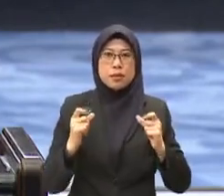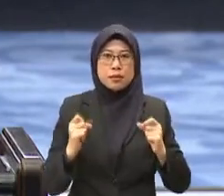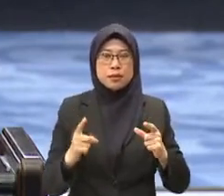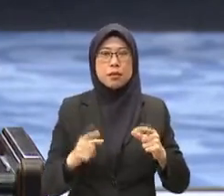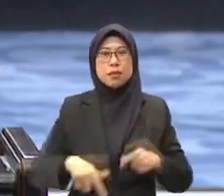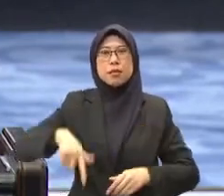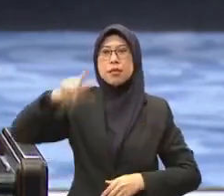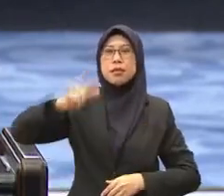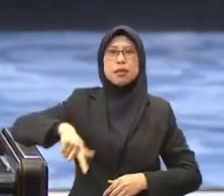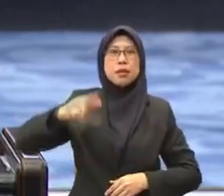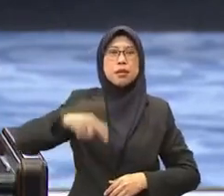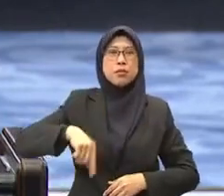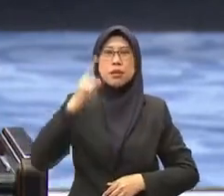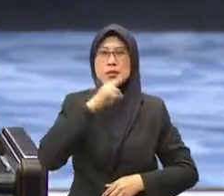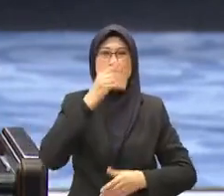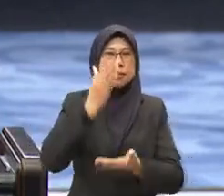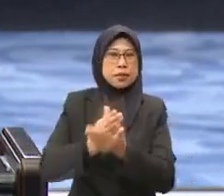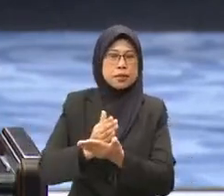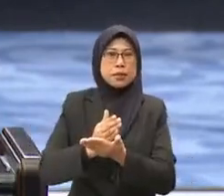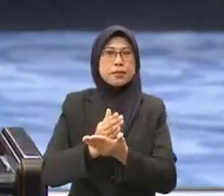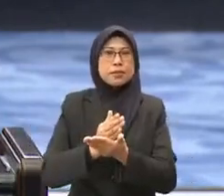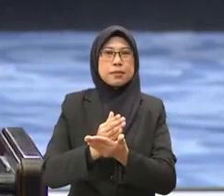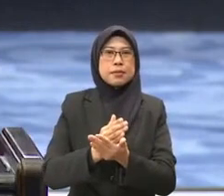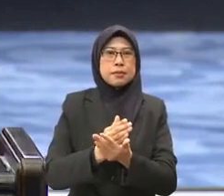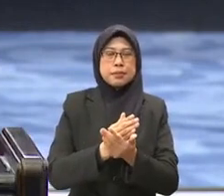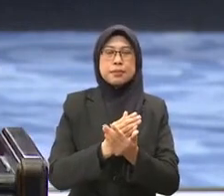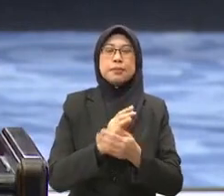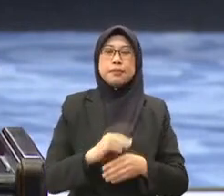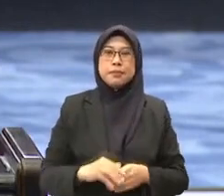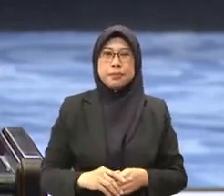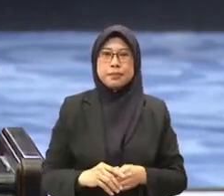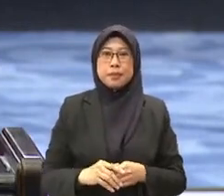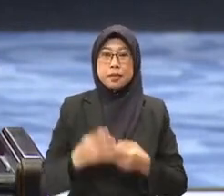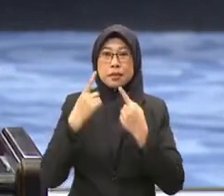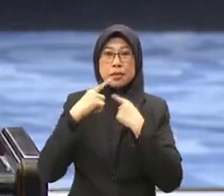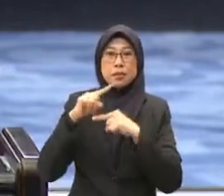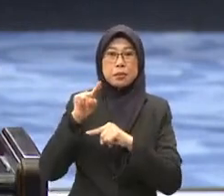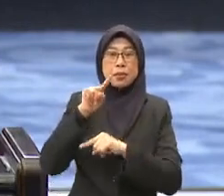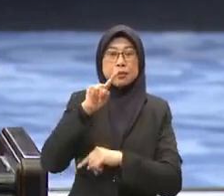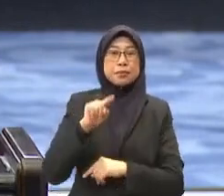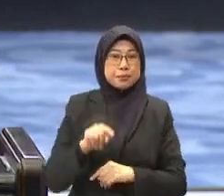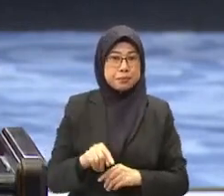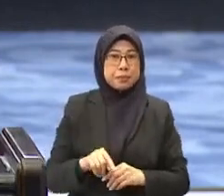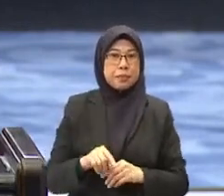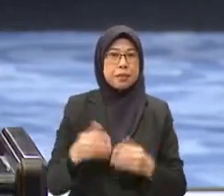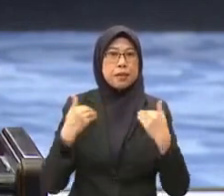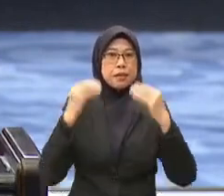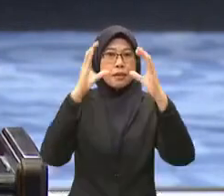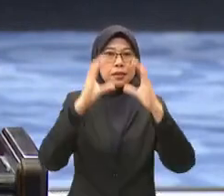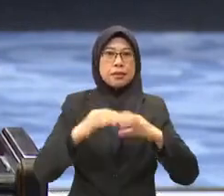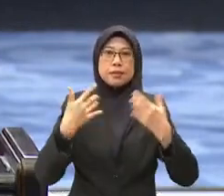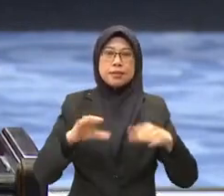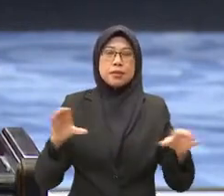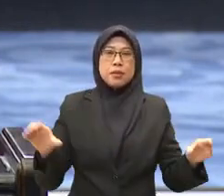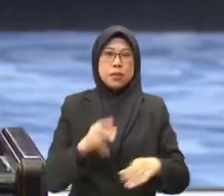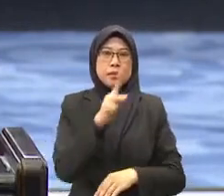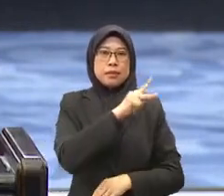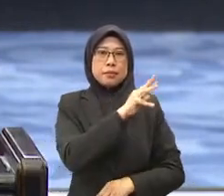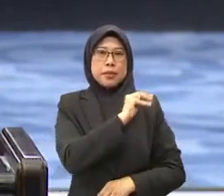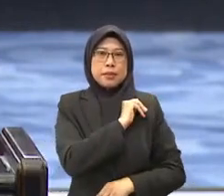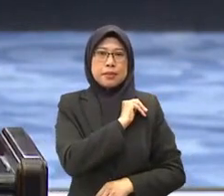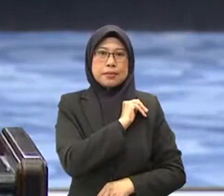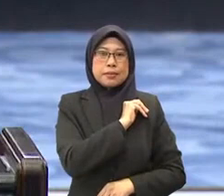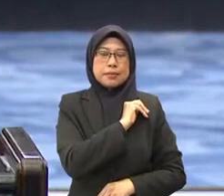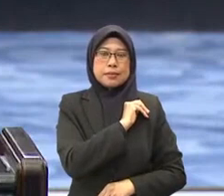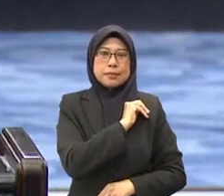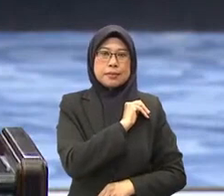keanggotaan japa ini terdiri daripada kalangan pakar akademik dalam bidang perundangan lapan fakulti